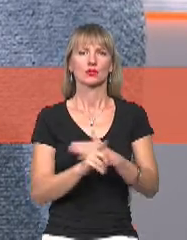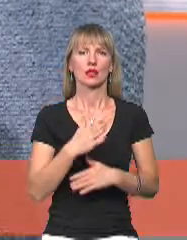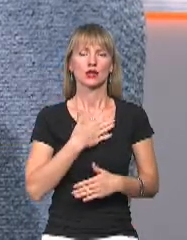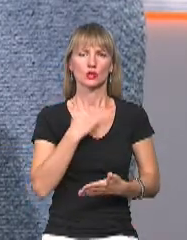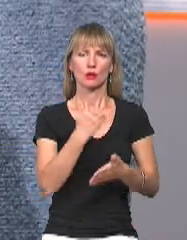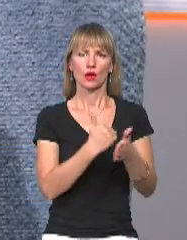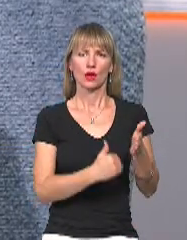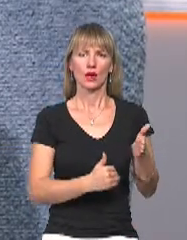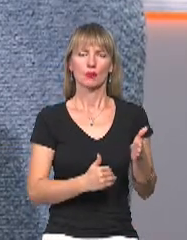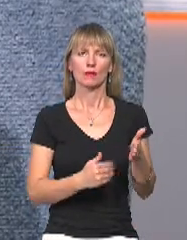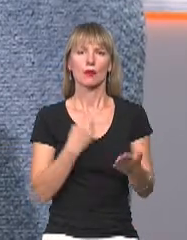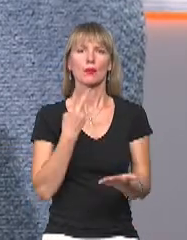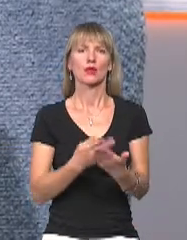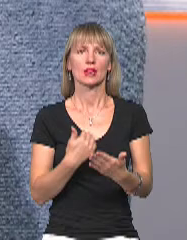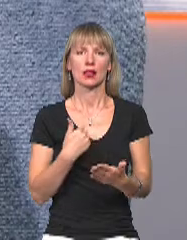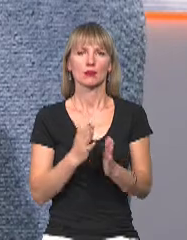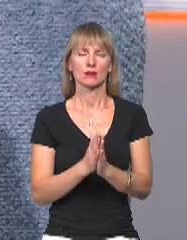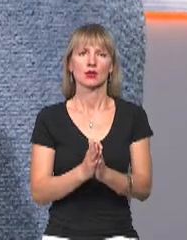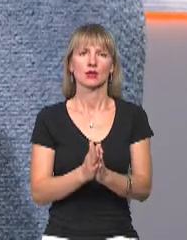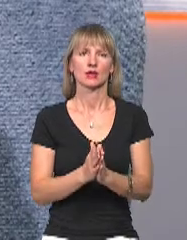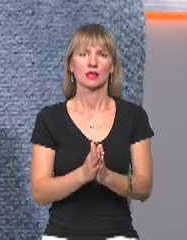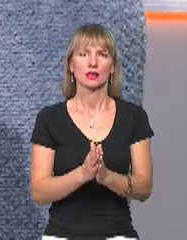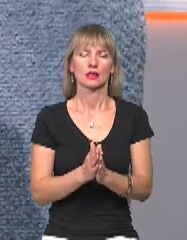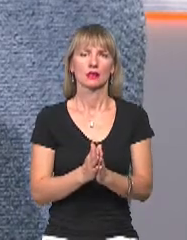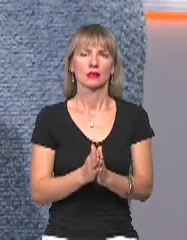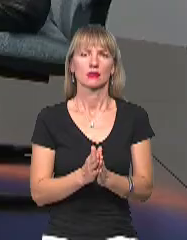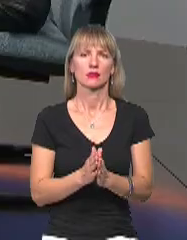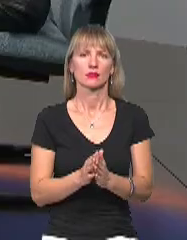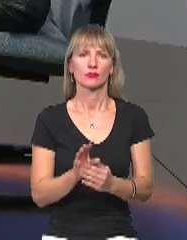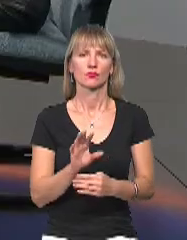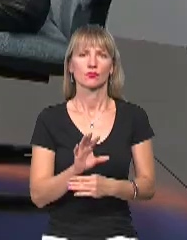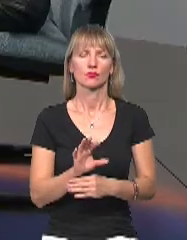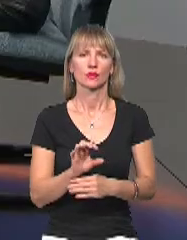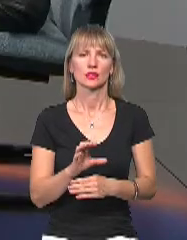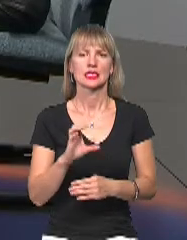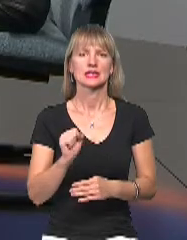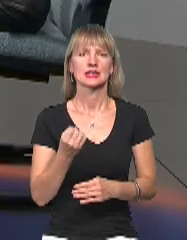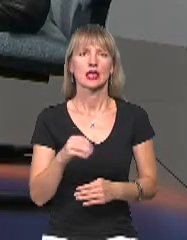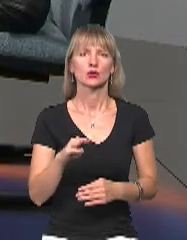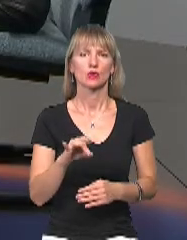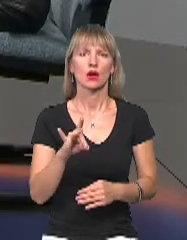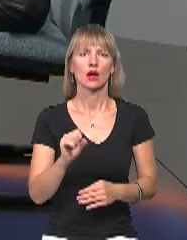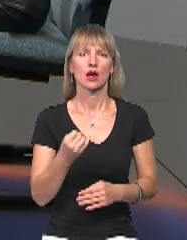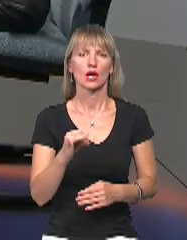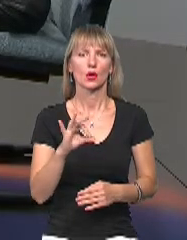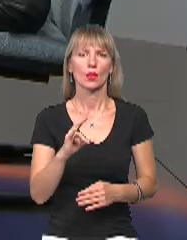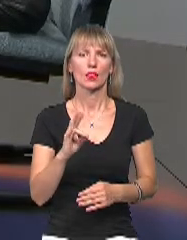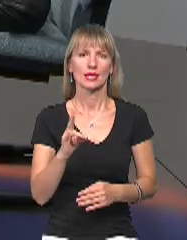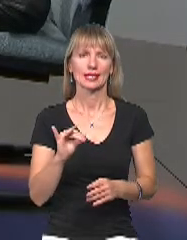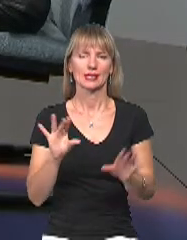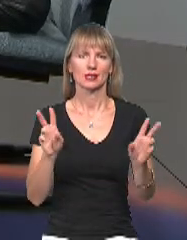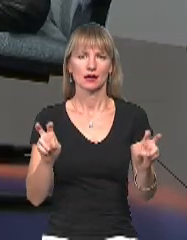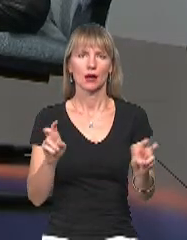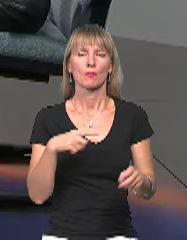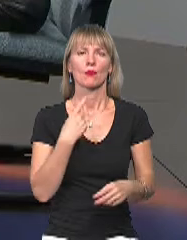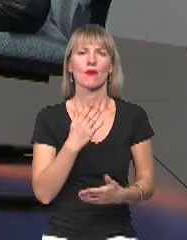нашої програми. Покажіть нам, будь ласка, скриншот з сайту районки. Мова